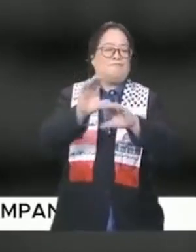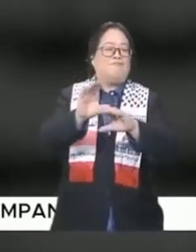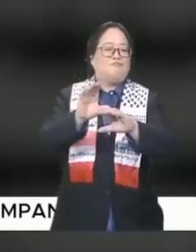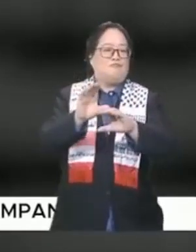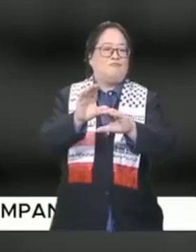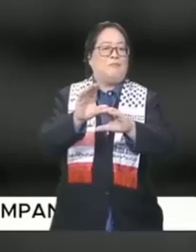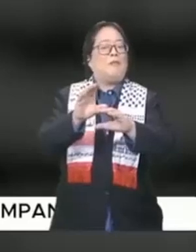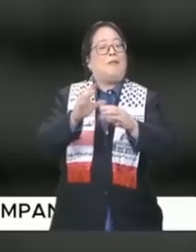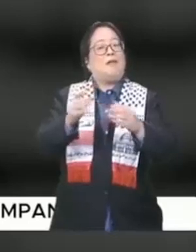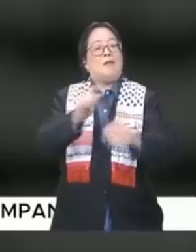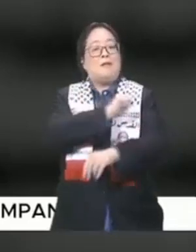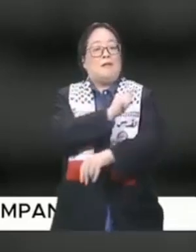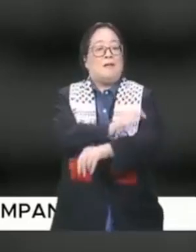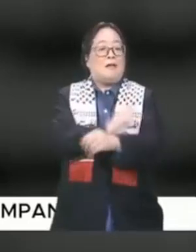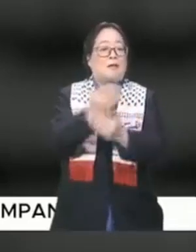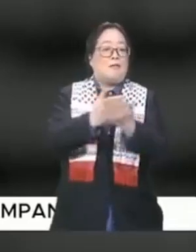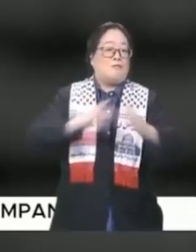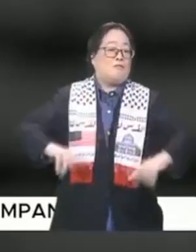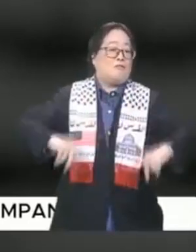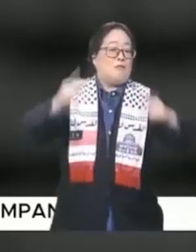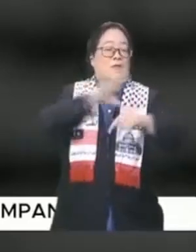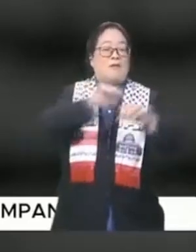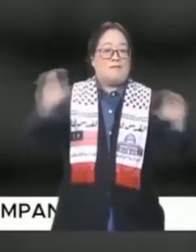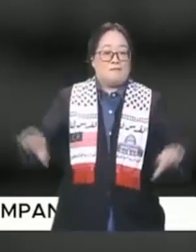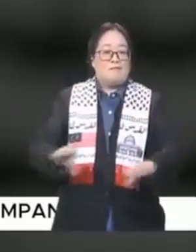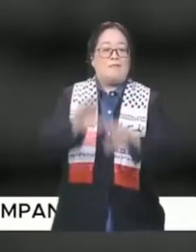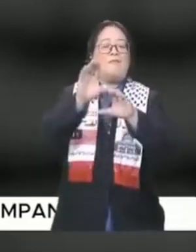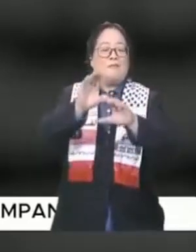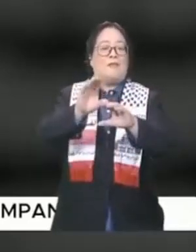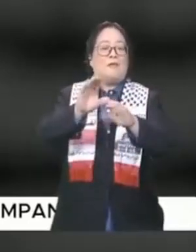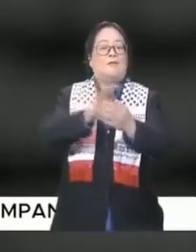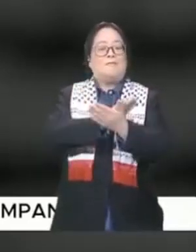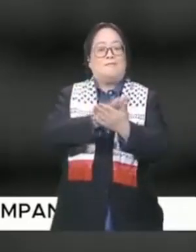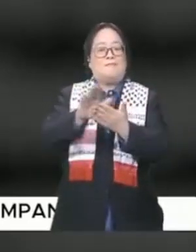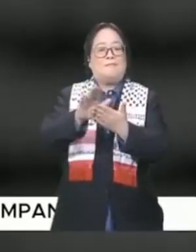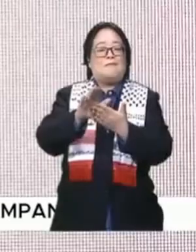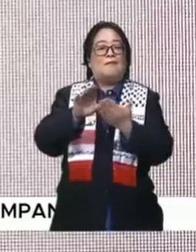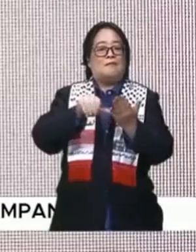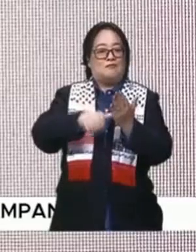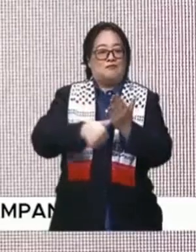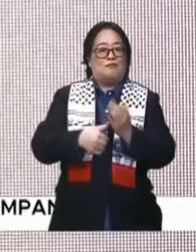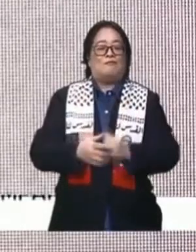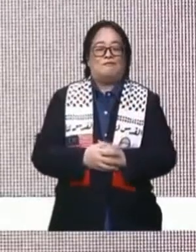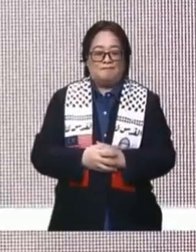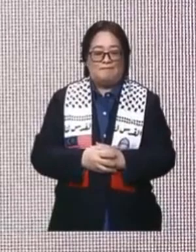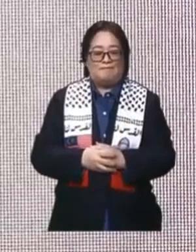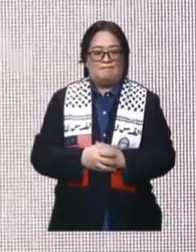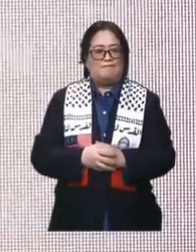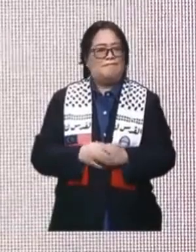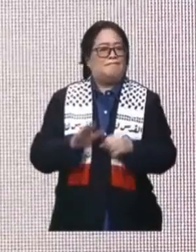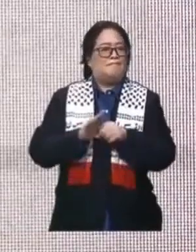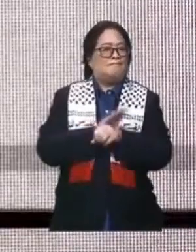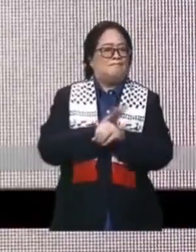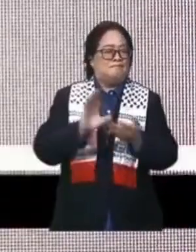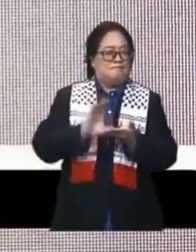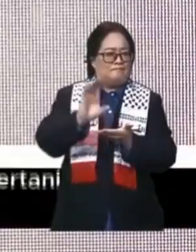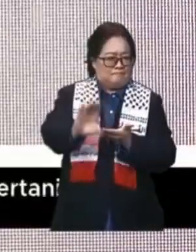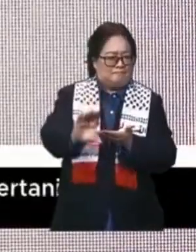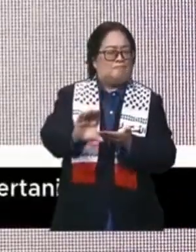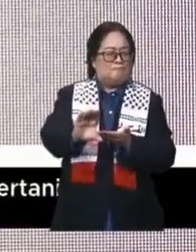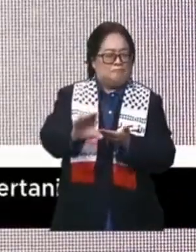yang besar kepada tenaga boleh baharu serta melabur dalam sumber tenaga bersih dan mampan substantial funds have been